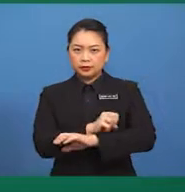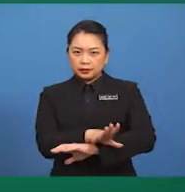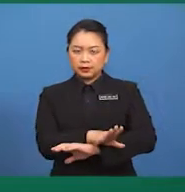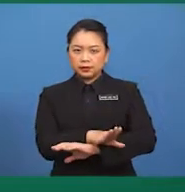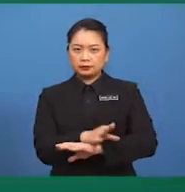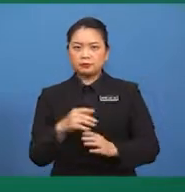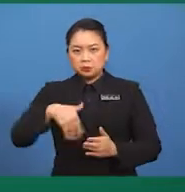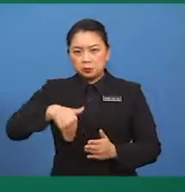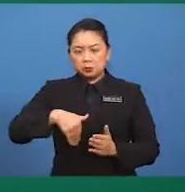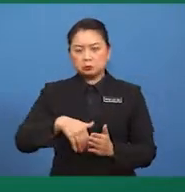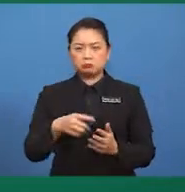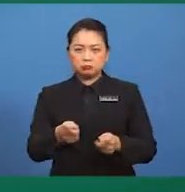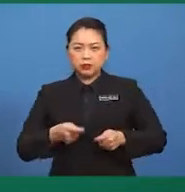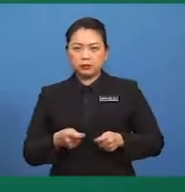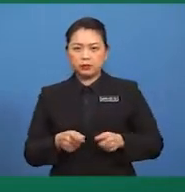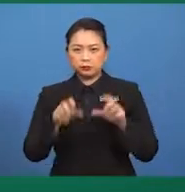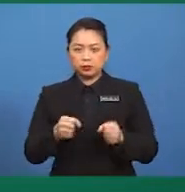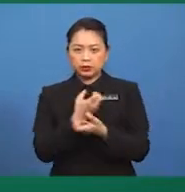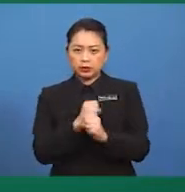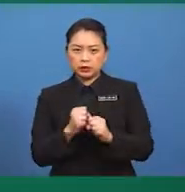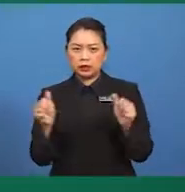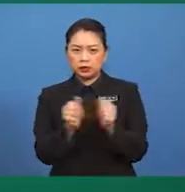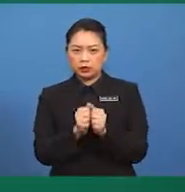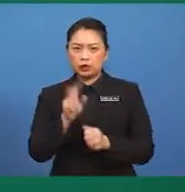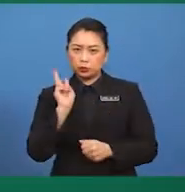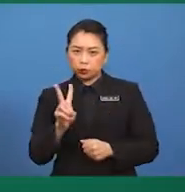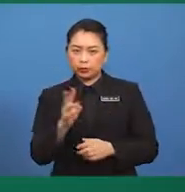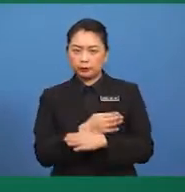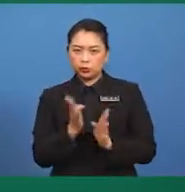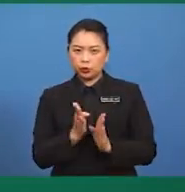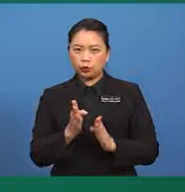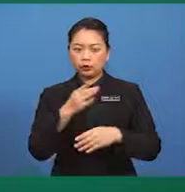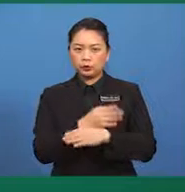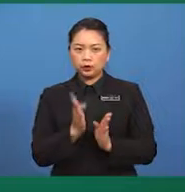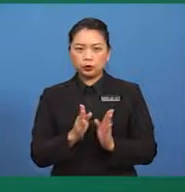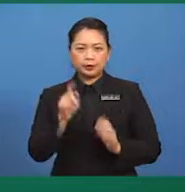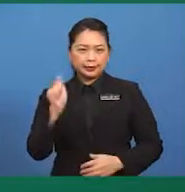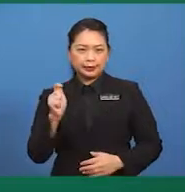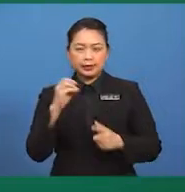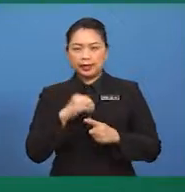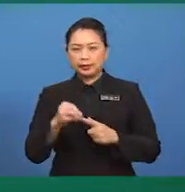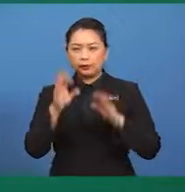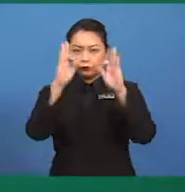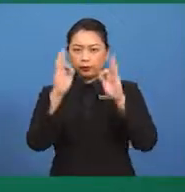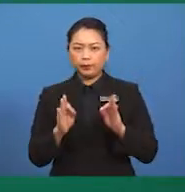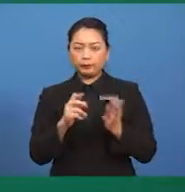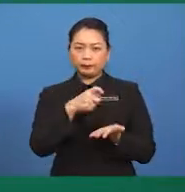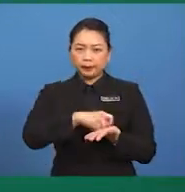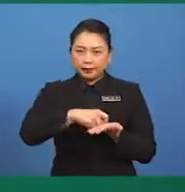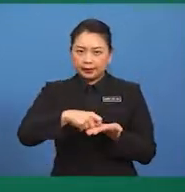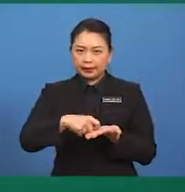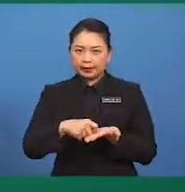tadi. Boleh disediakan dengan dua bentuk, sama ada bentuk T atau format penyata. Bentuk